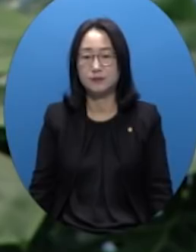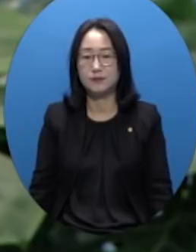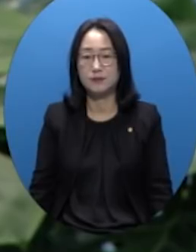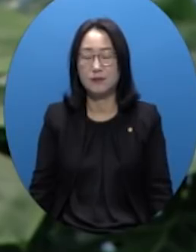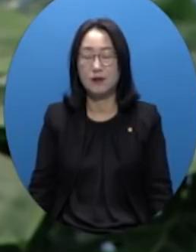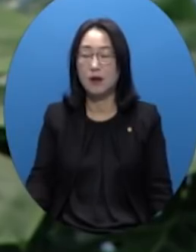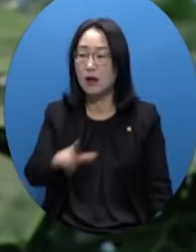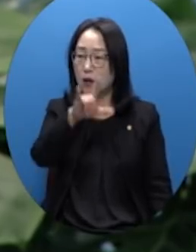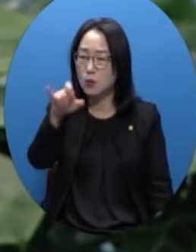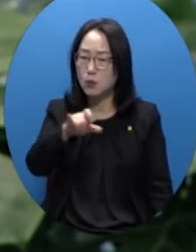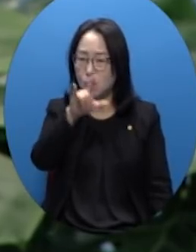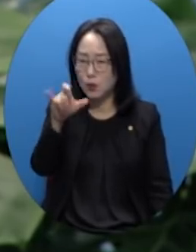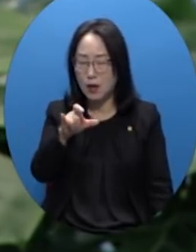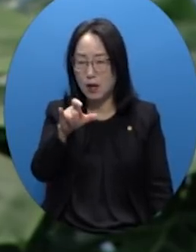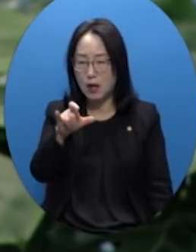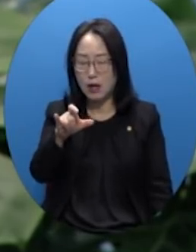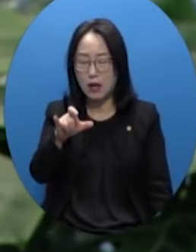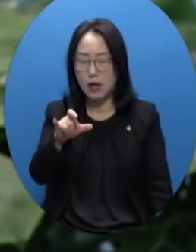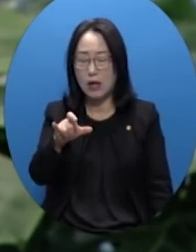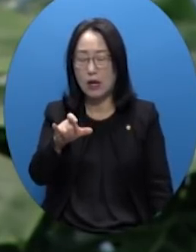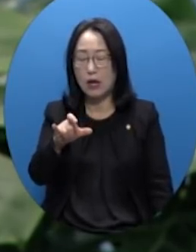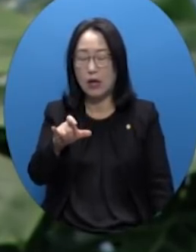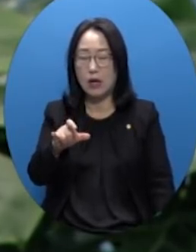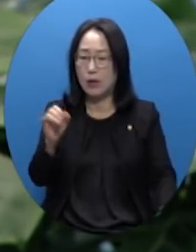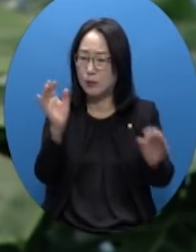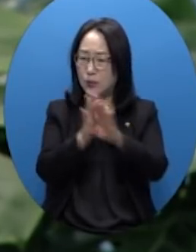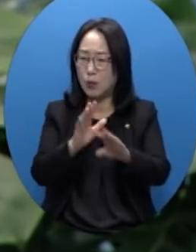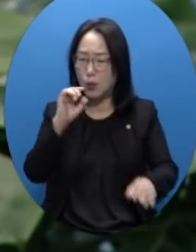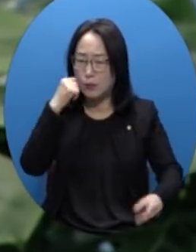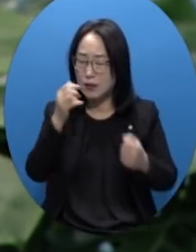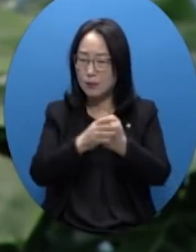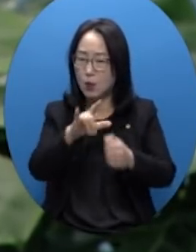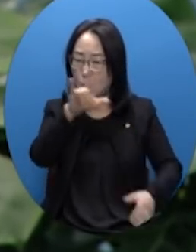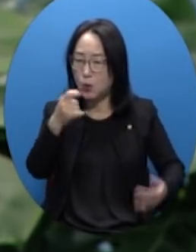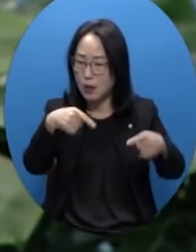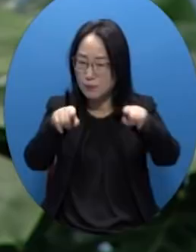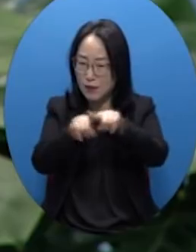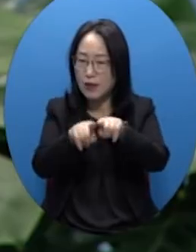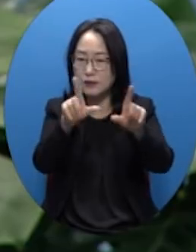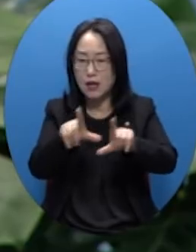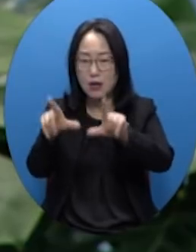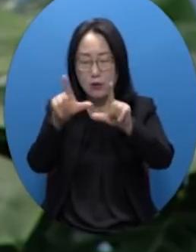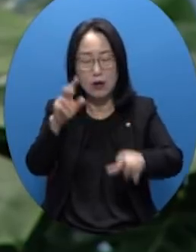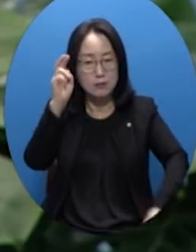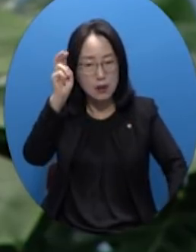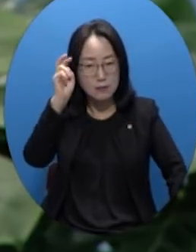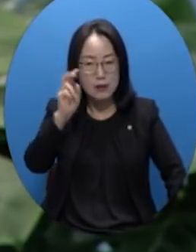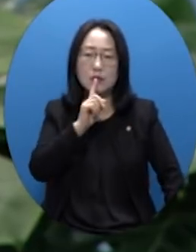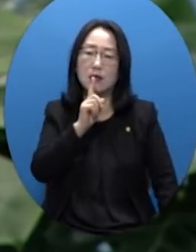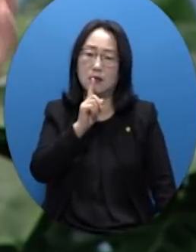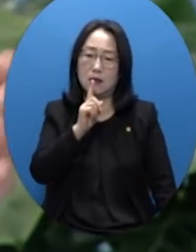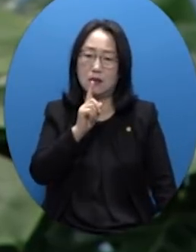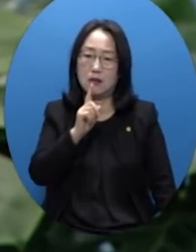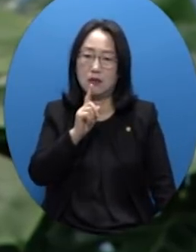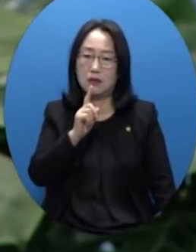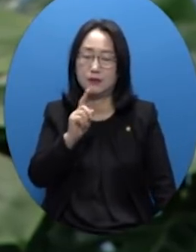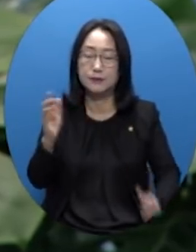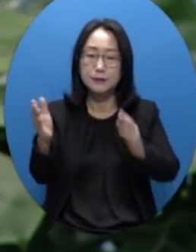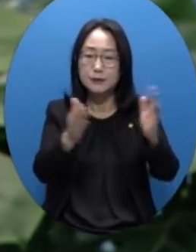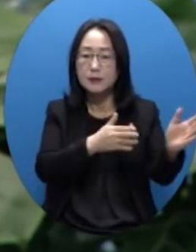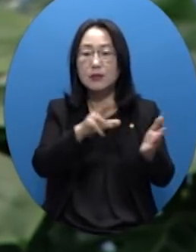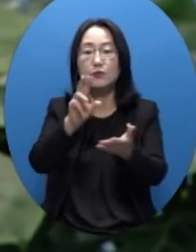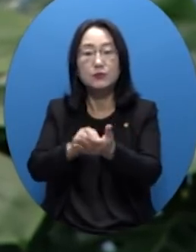이제는 크로마 와 함께 가야 되는 그러한 시대가 됐다 이야기를 합니다 모든 문제에서 이